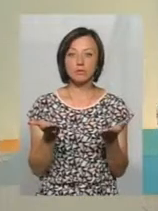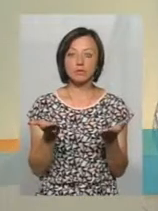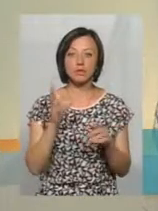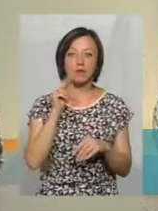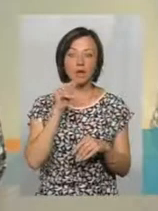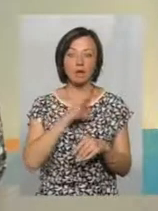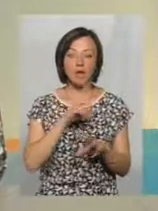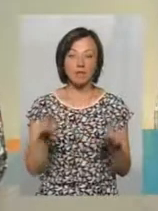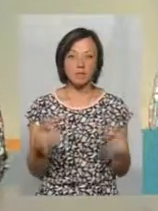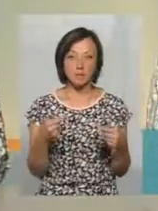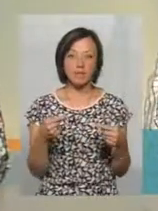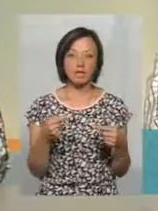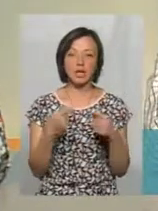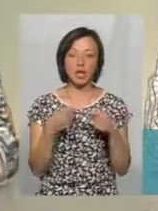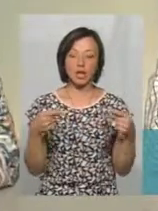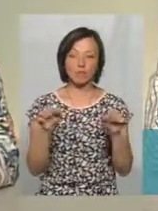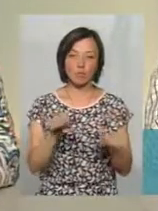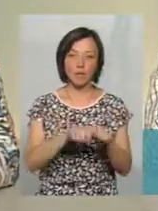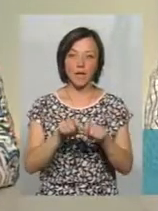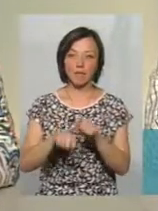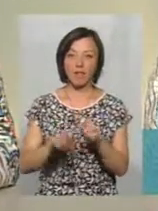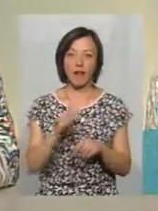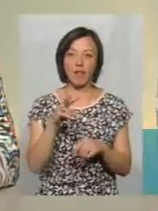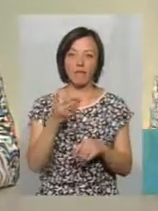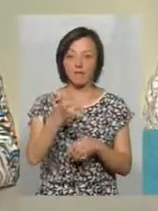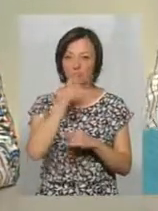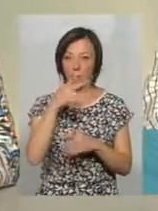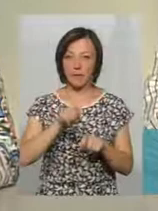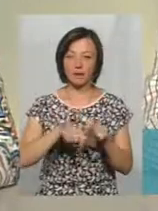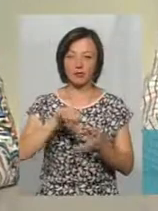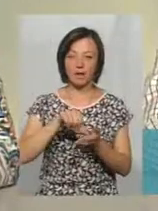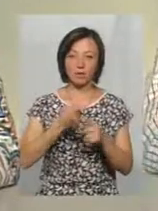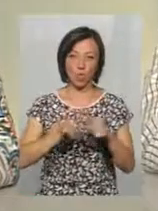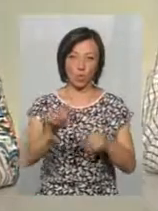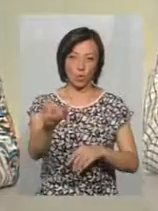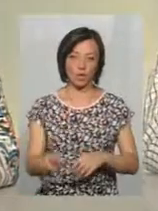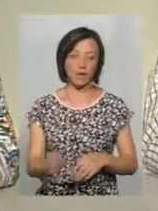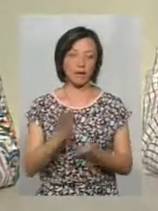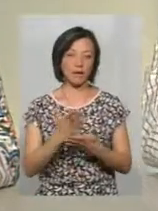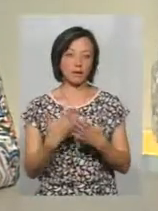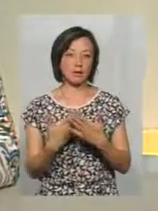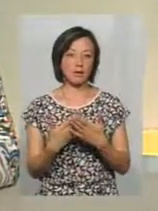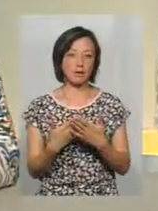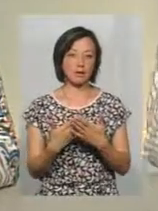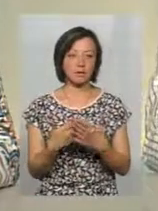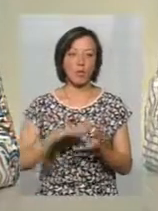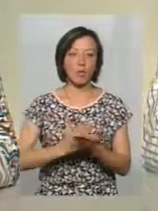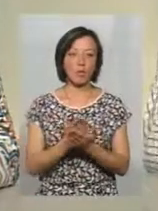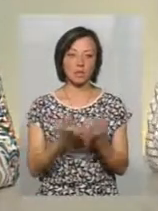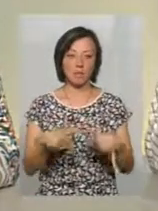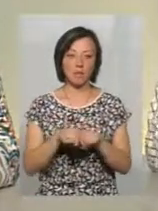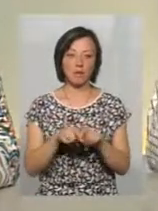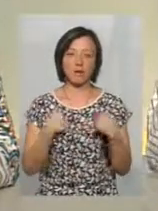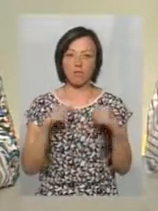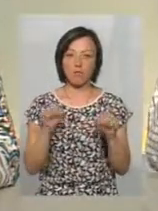вона була заснована. Ну, тобто, такі речі можна перевірити. Але ви не перевірите членство тої людини. Так. Тобто, є, наприклад, от, є якась політична партія. Я